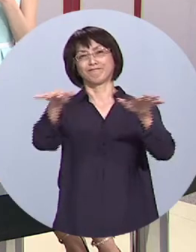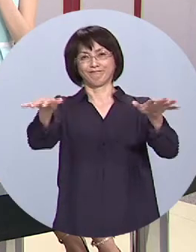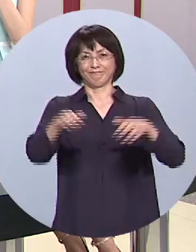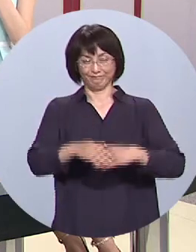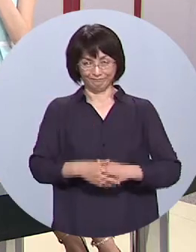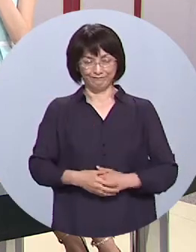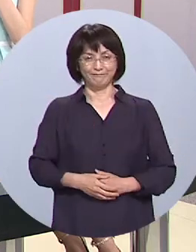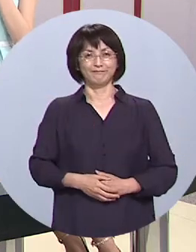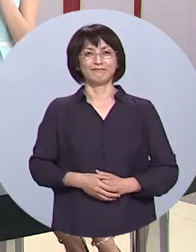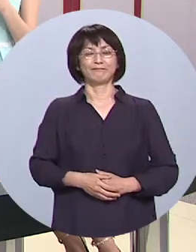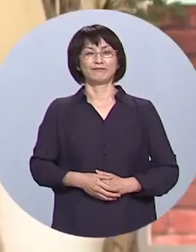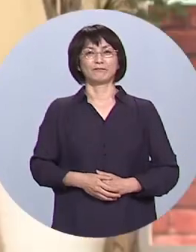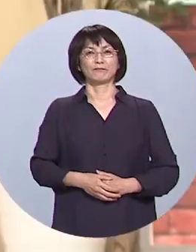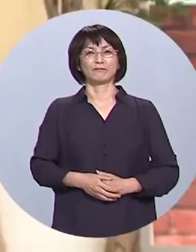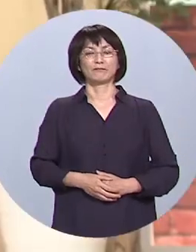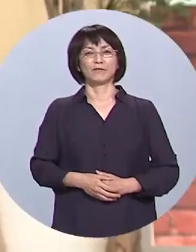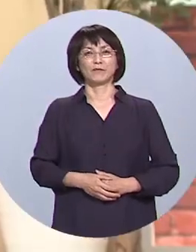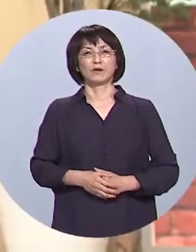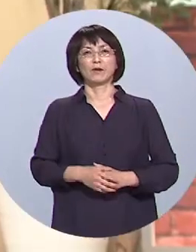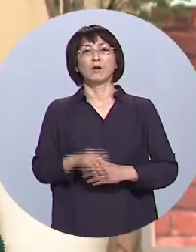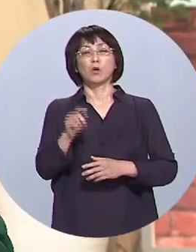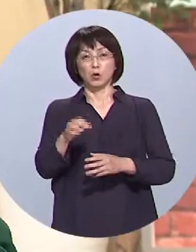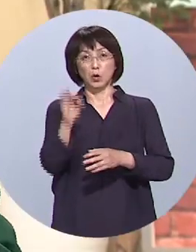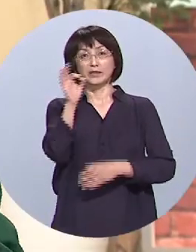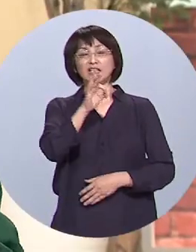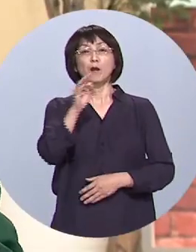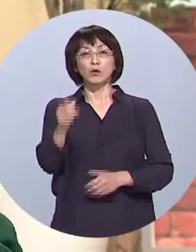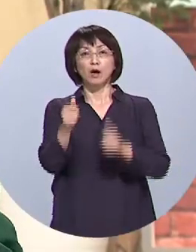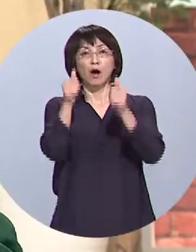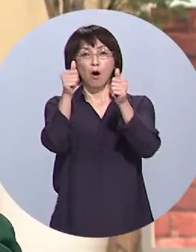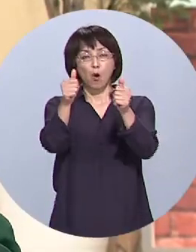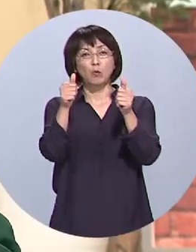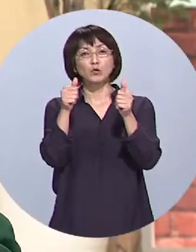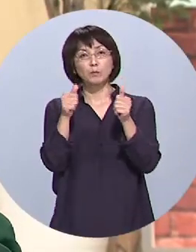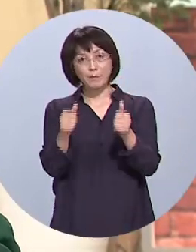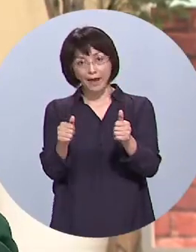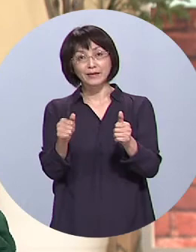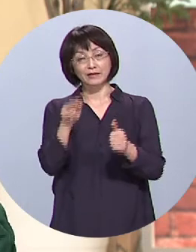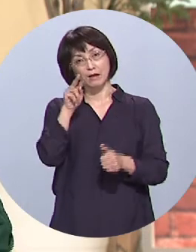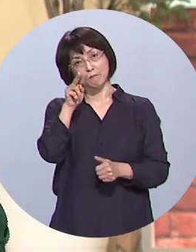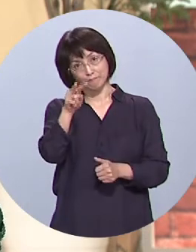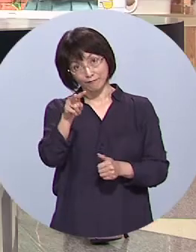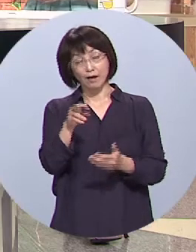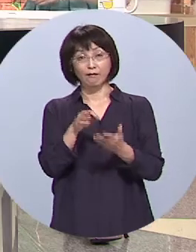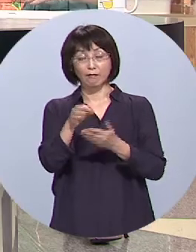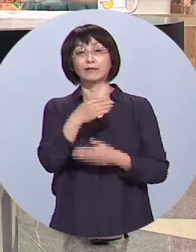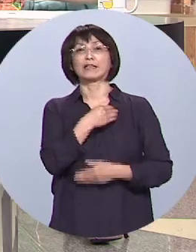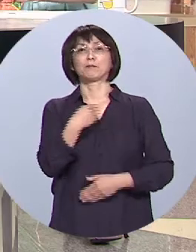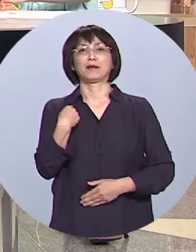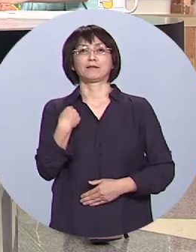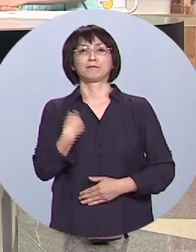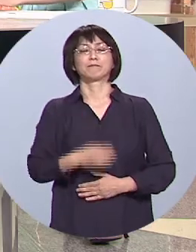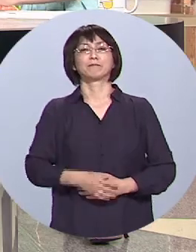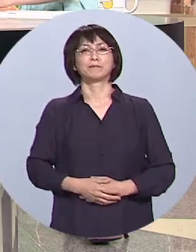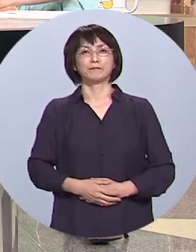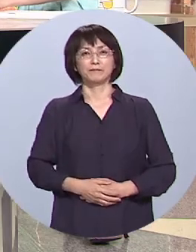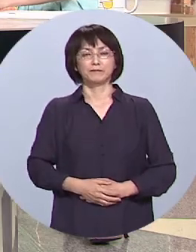そうなんですよ、はい、ローズラボの商品は、ホームページを見てください。 なんかこういう香りに包まれるといい